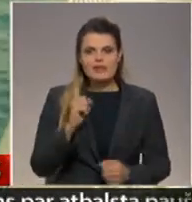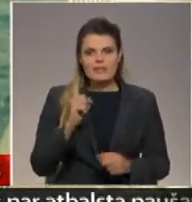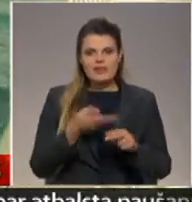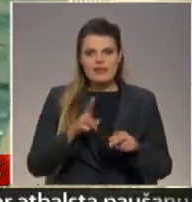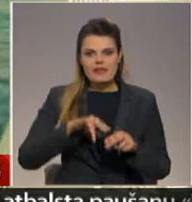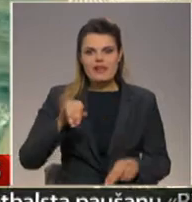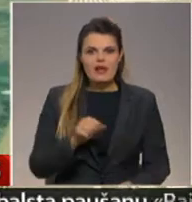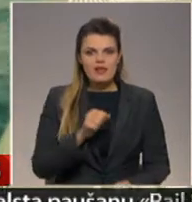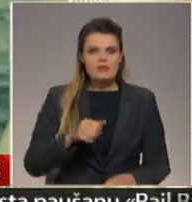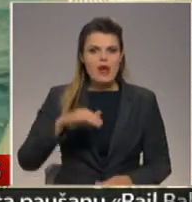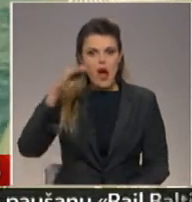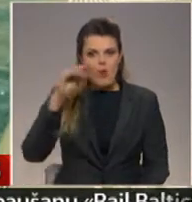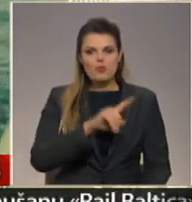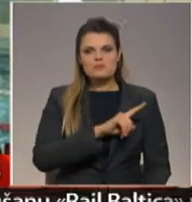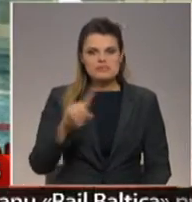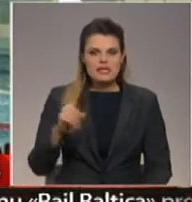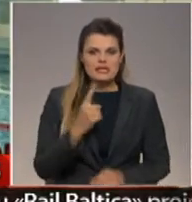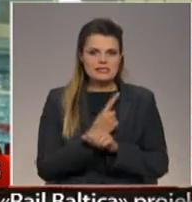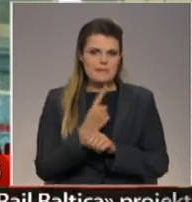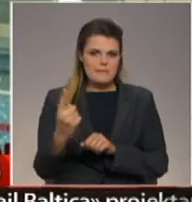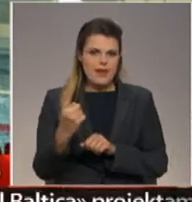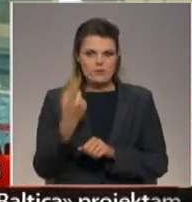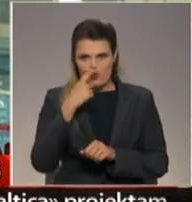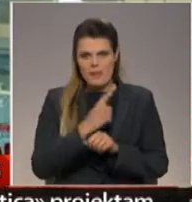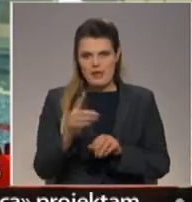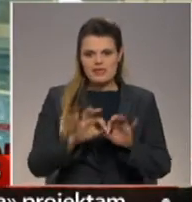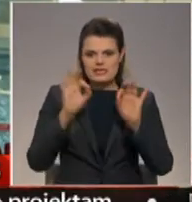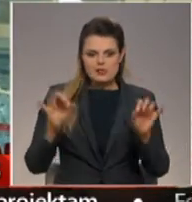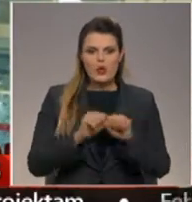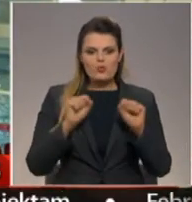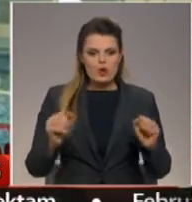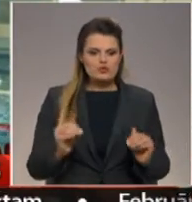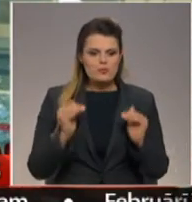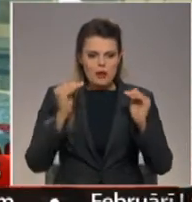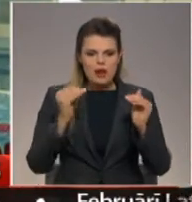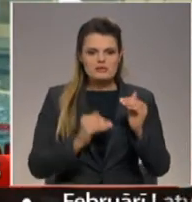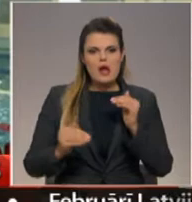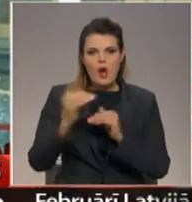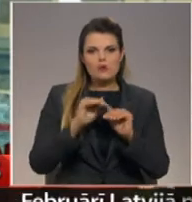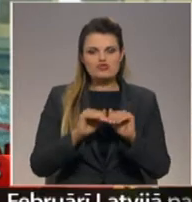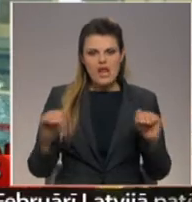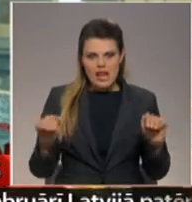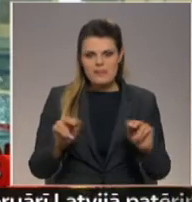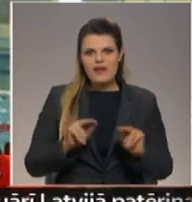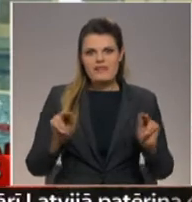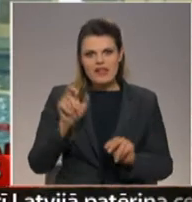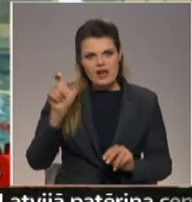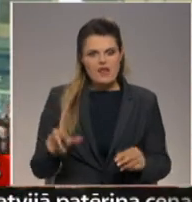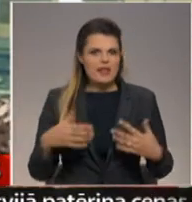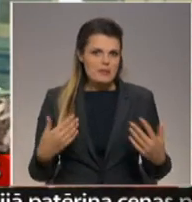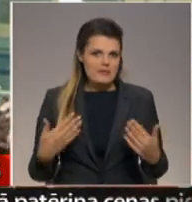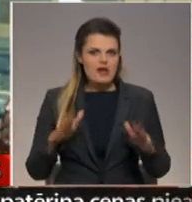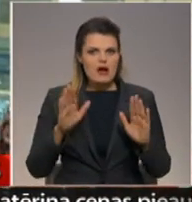ja bērna augums nav mazāks par metru. Drošība ļoti paaugstinājās un augstā līmenī. Trenerim daudz vieglāk, viņš